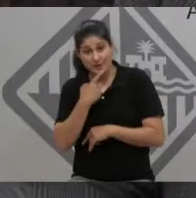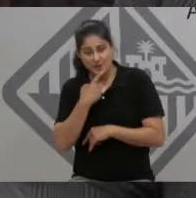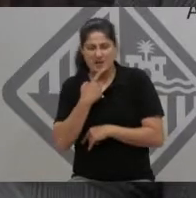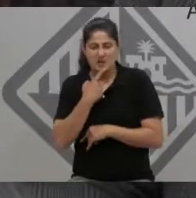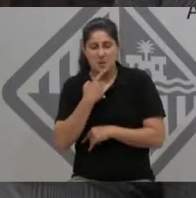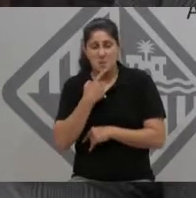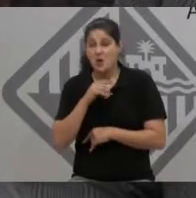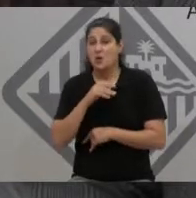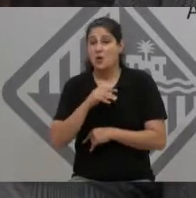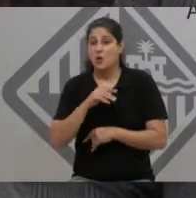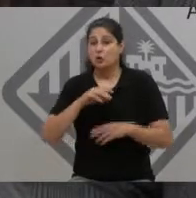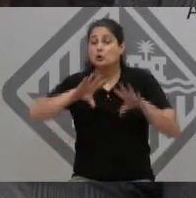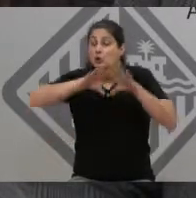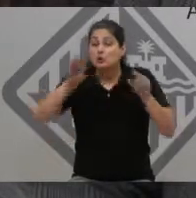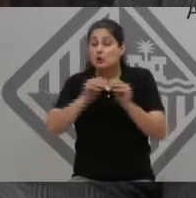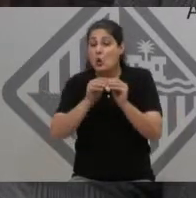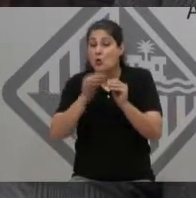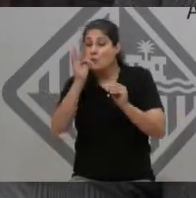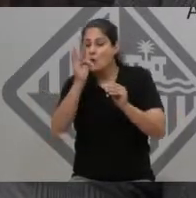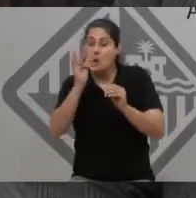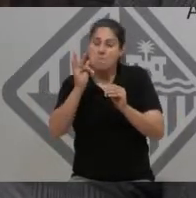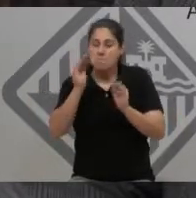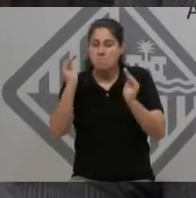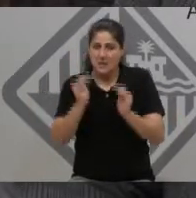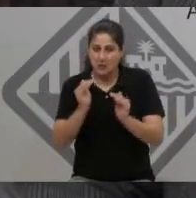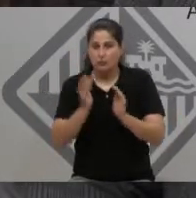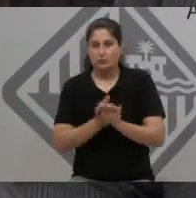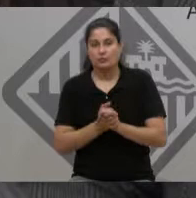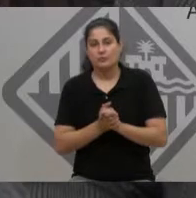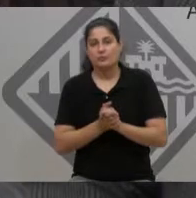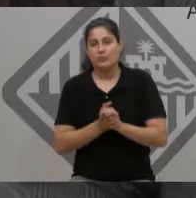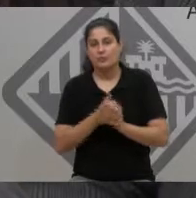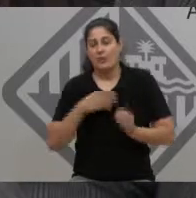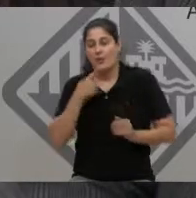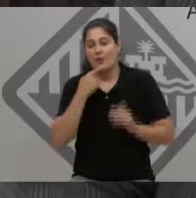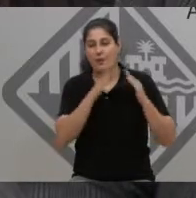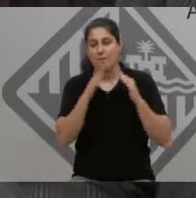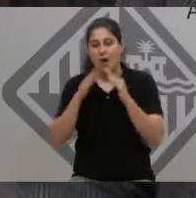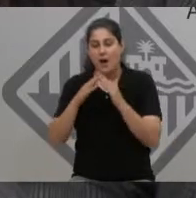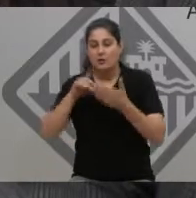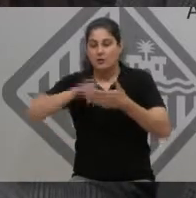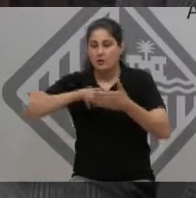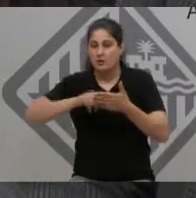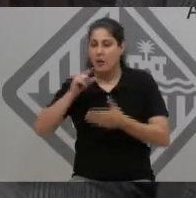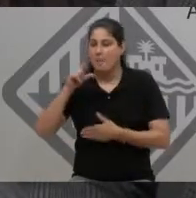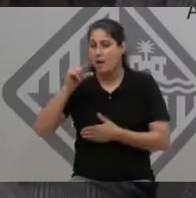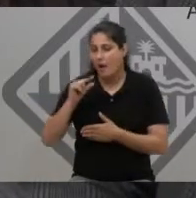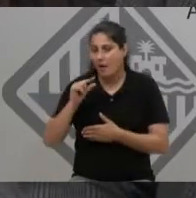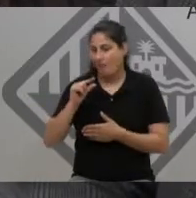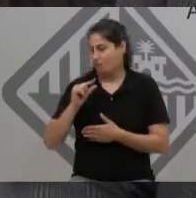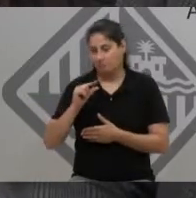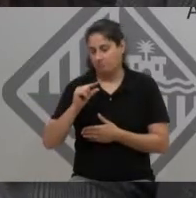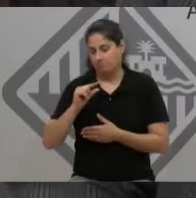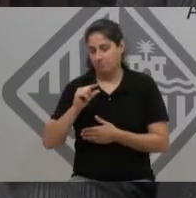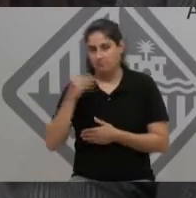com l'equip de govern sosté, no afectaran a un increment de vivendes a preu assequible i, per